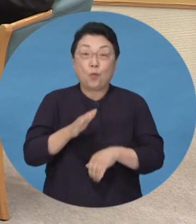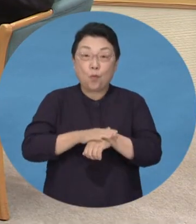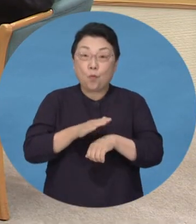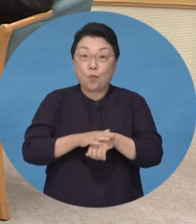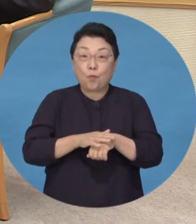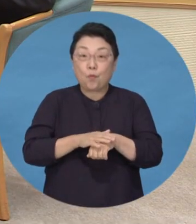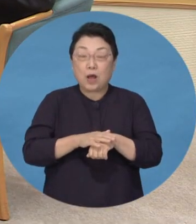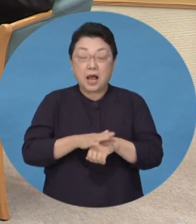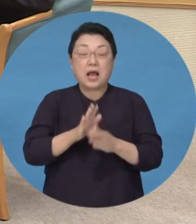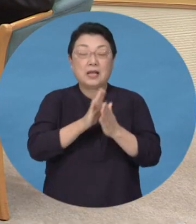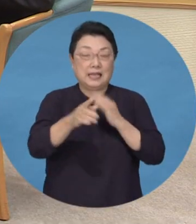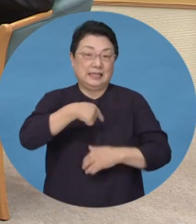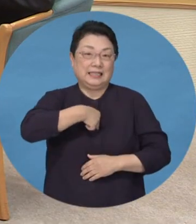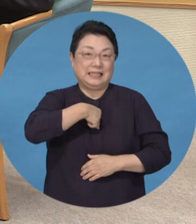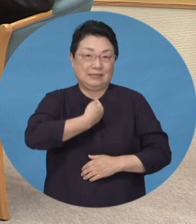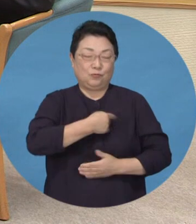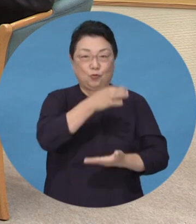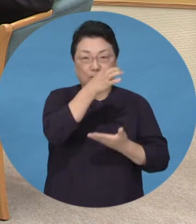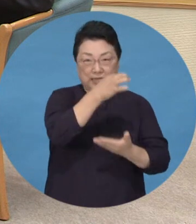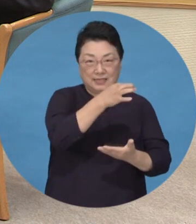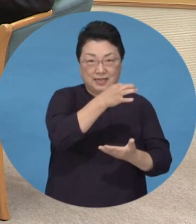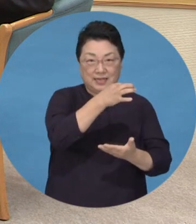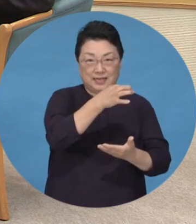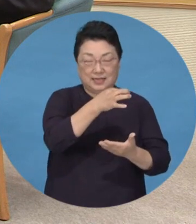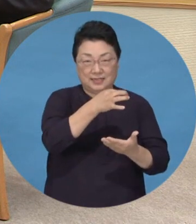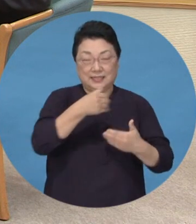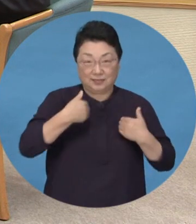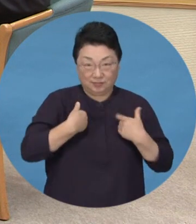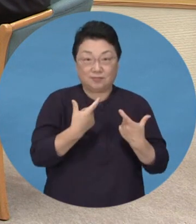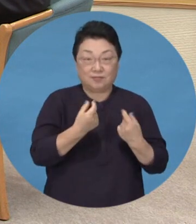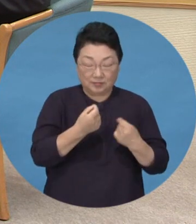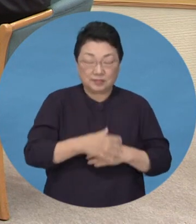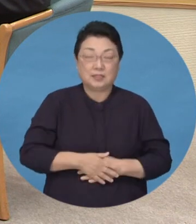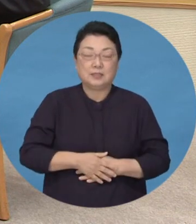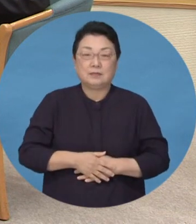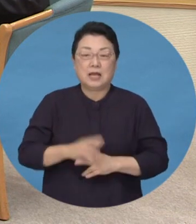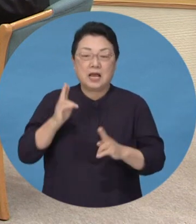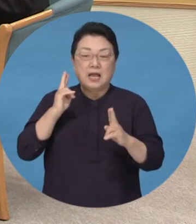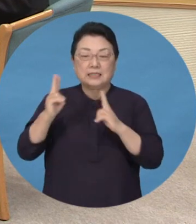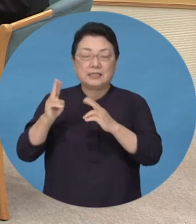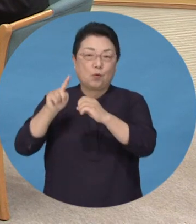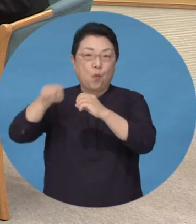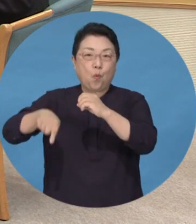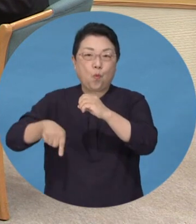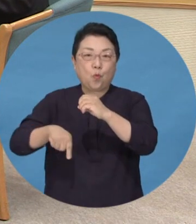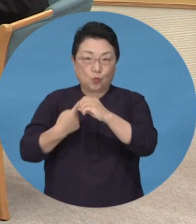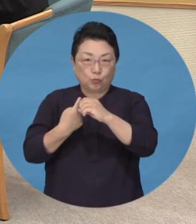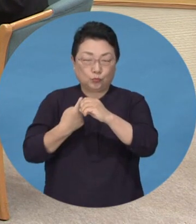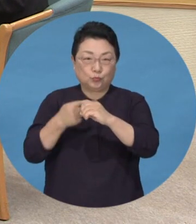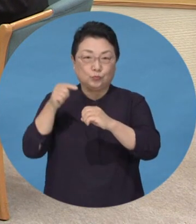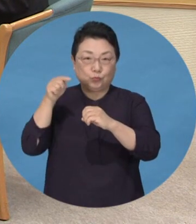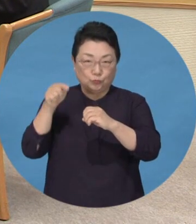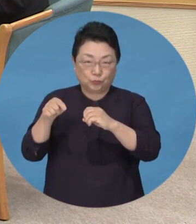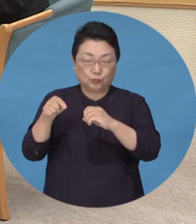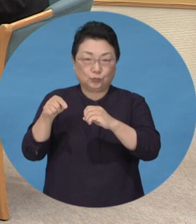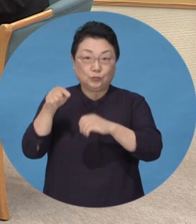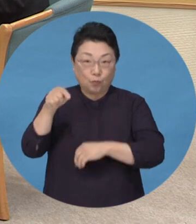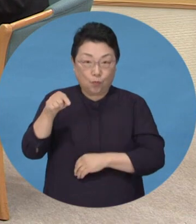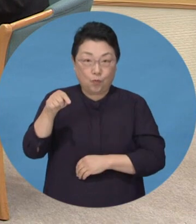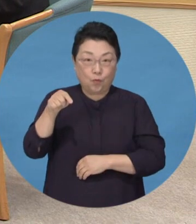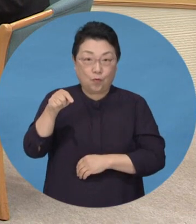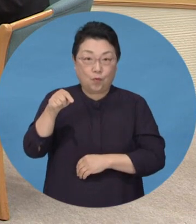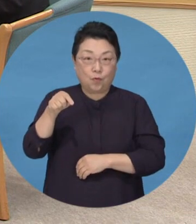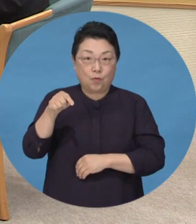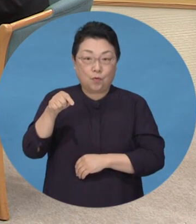にその県の独自財源をどう改革していくのか今企業局ノアの